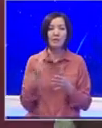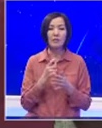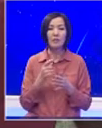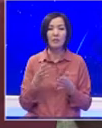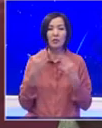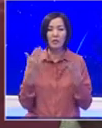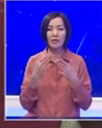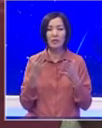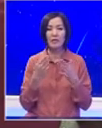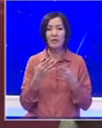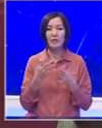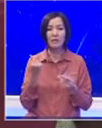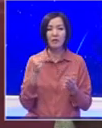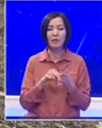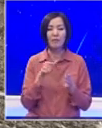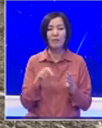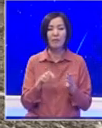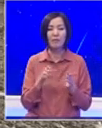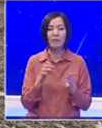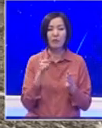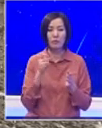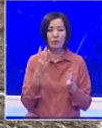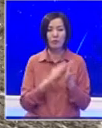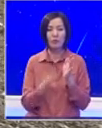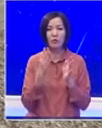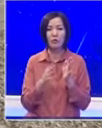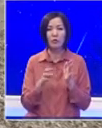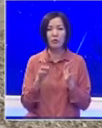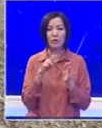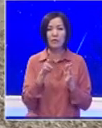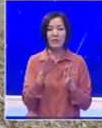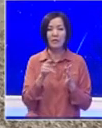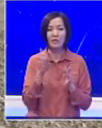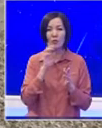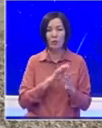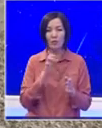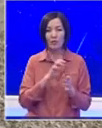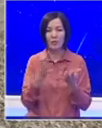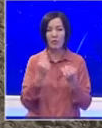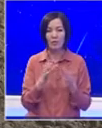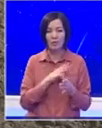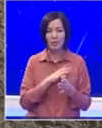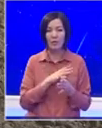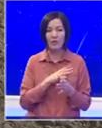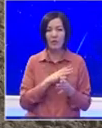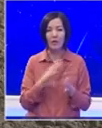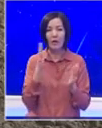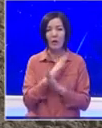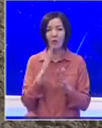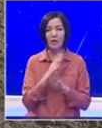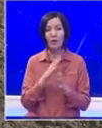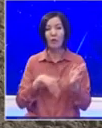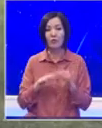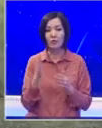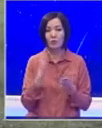жеңілдетілген бағамен, яғни 194 теңге шамасында дизель отынын пайдалануға қол жеткізіп отыр. Ал ауа райы қолайлы